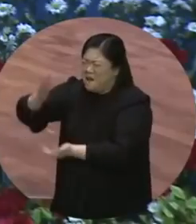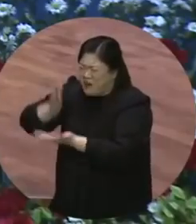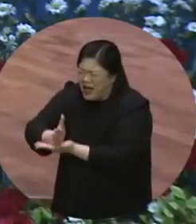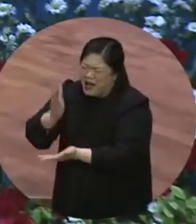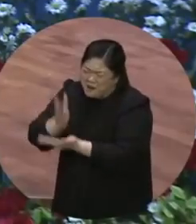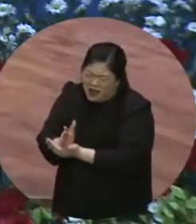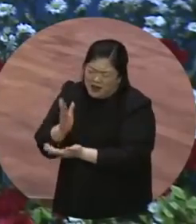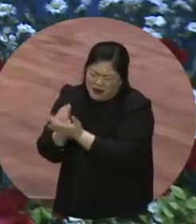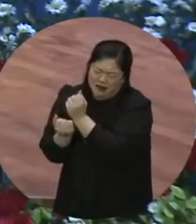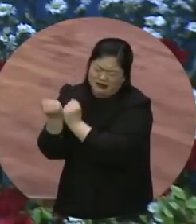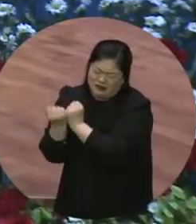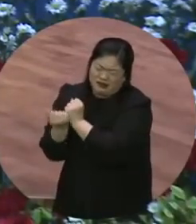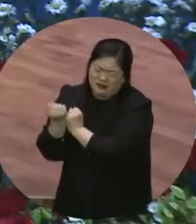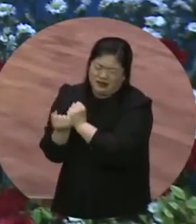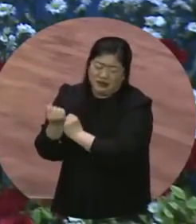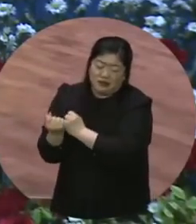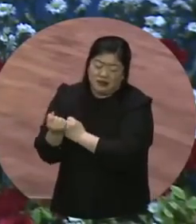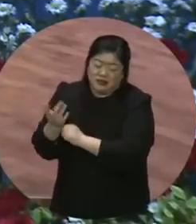했습니다. 처음에는